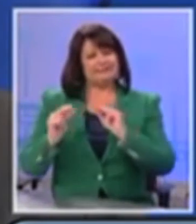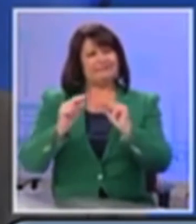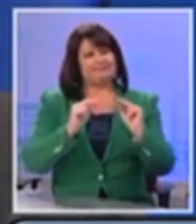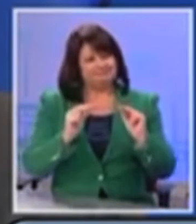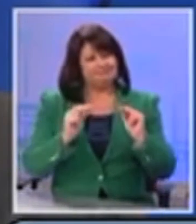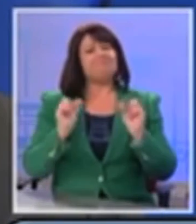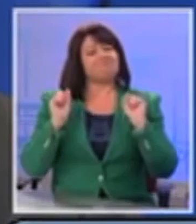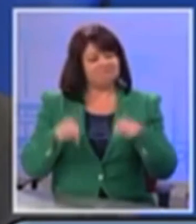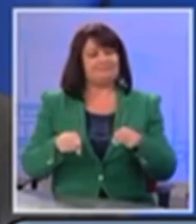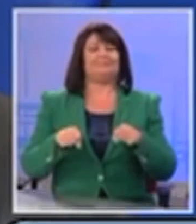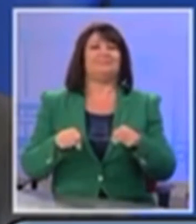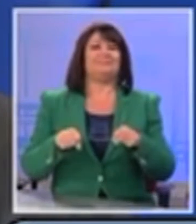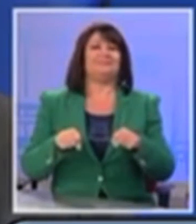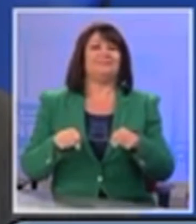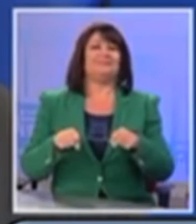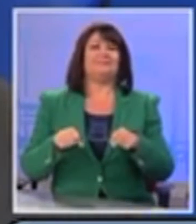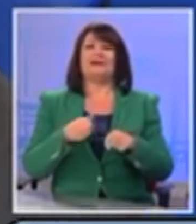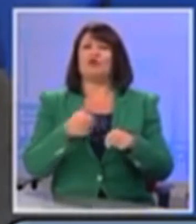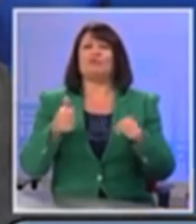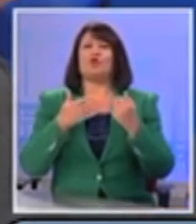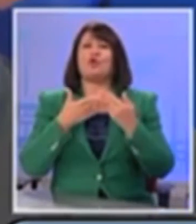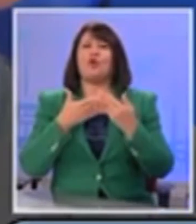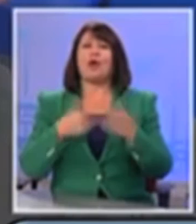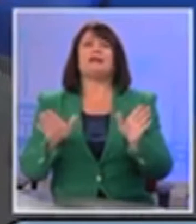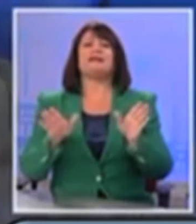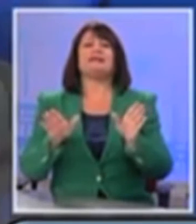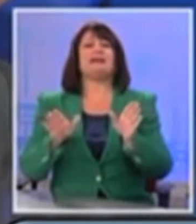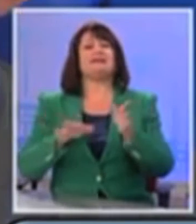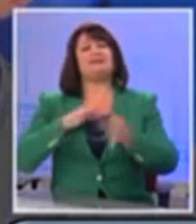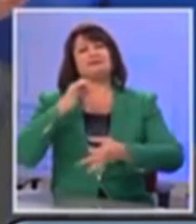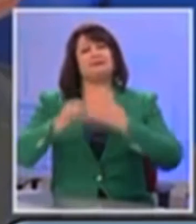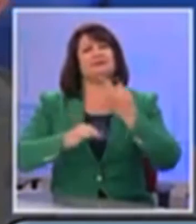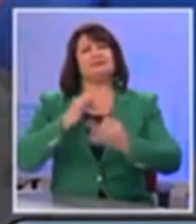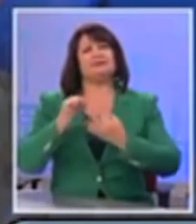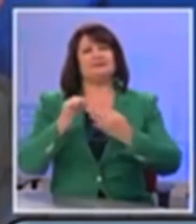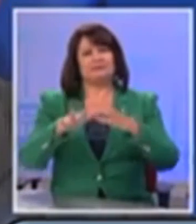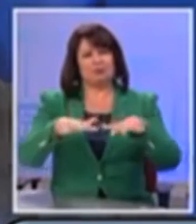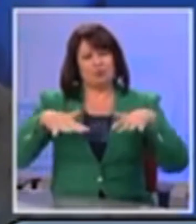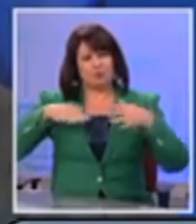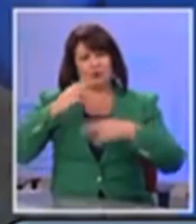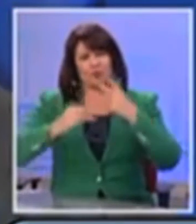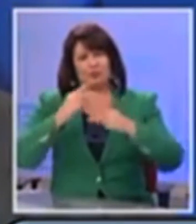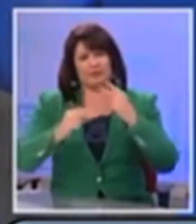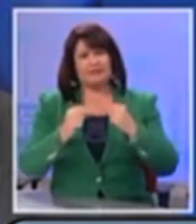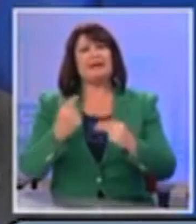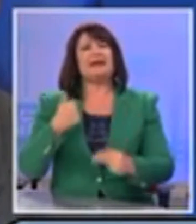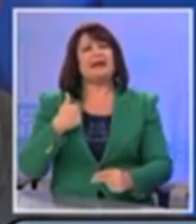de travail fermées. Et le document que vous